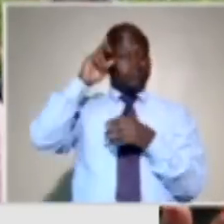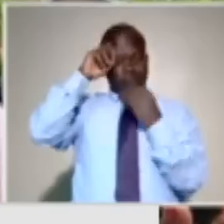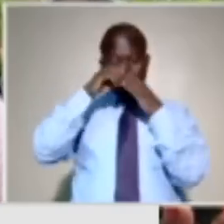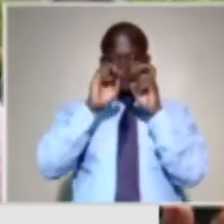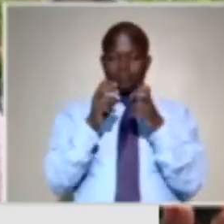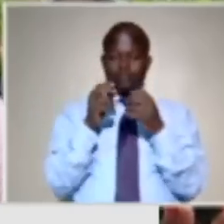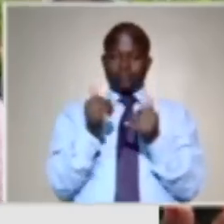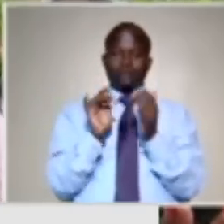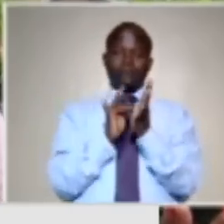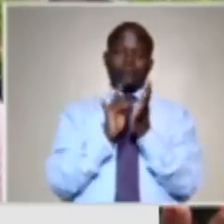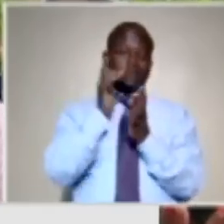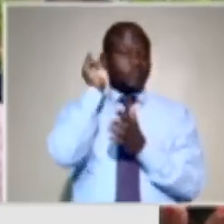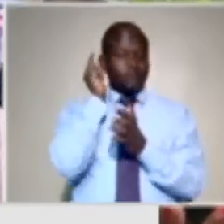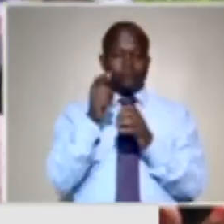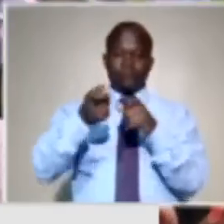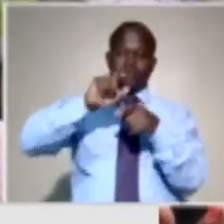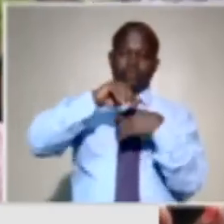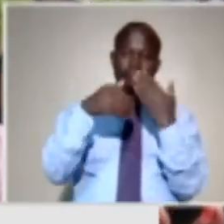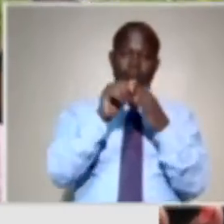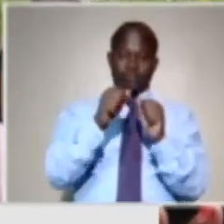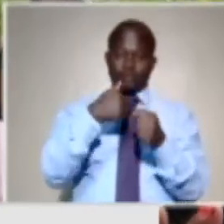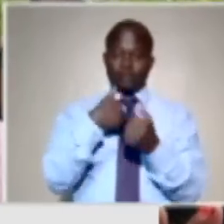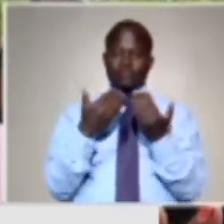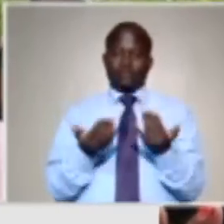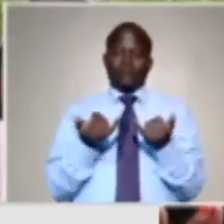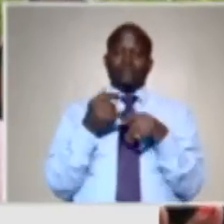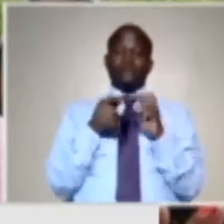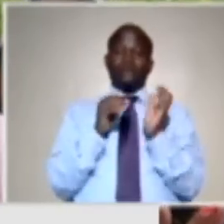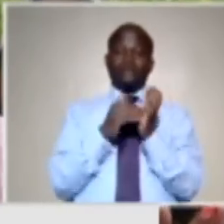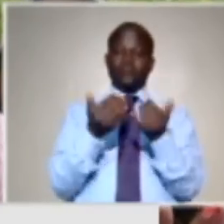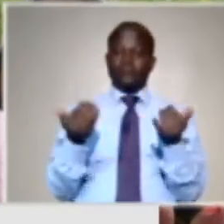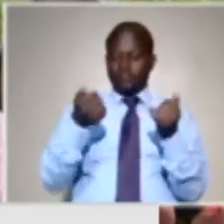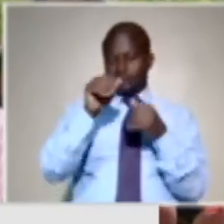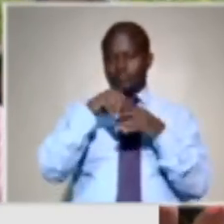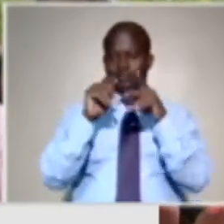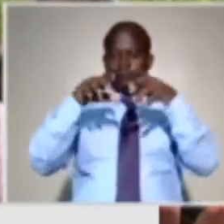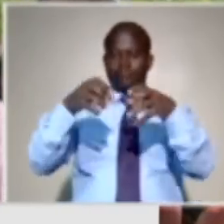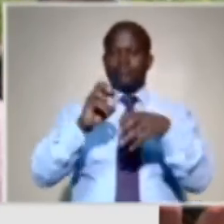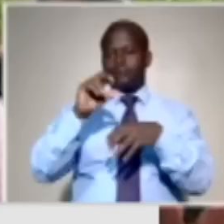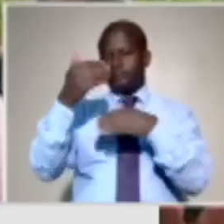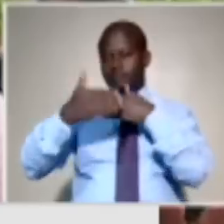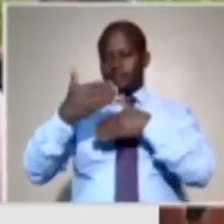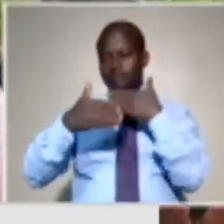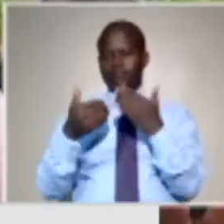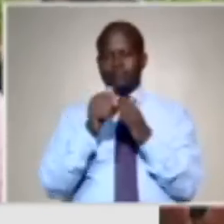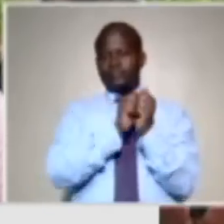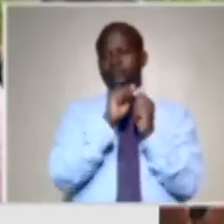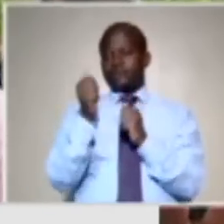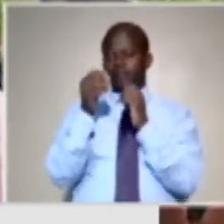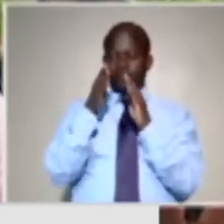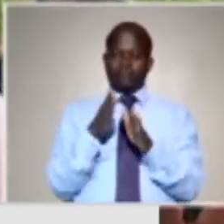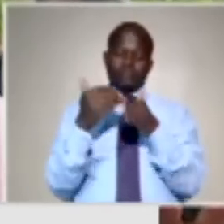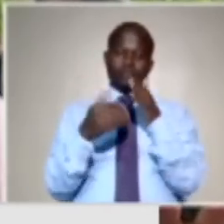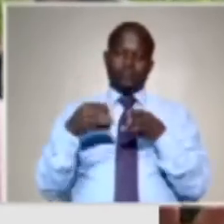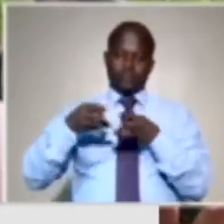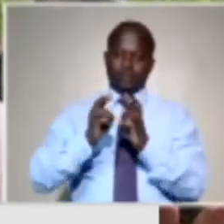ngubu smartphone zimaze kugenda ziyongera ushobora kuba utayifite ariko kamwana wawe akaba yifite muri komunote cyangwa se undi muntu mwegeranye cyangwa se undi muntu uri hafi ku